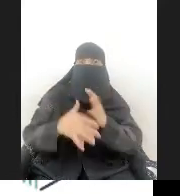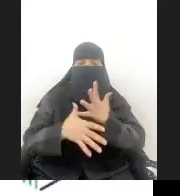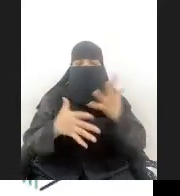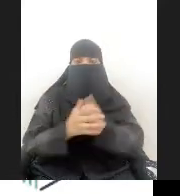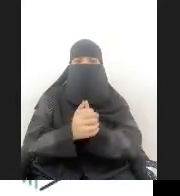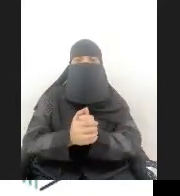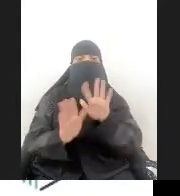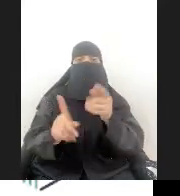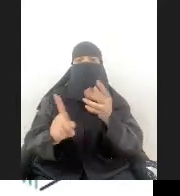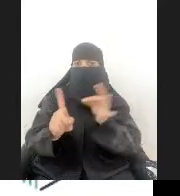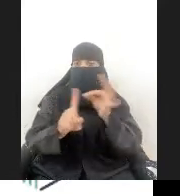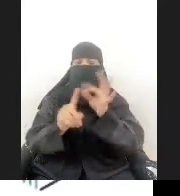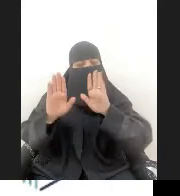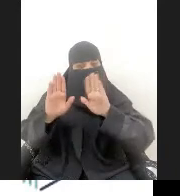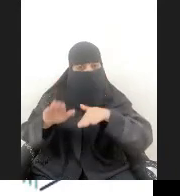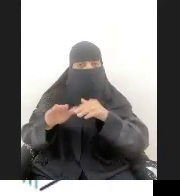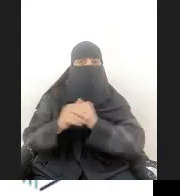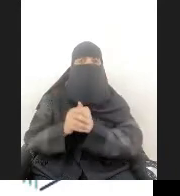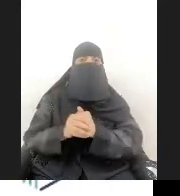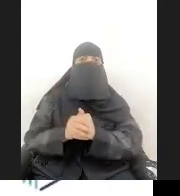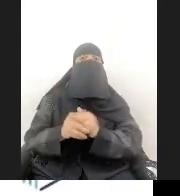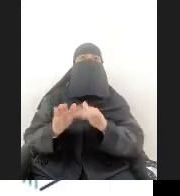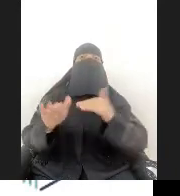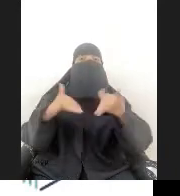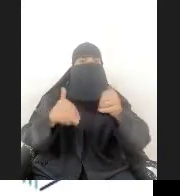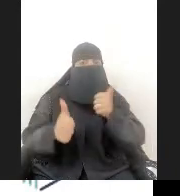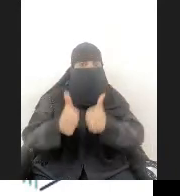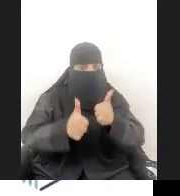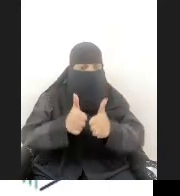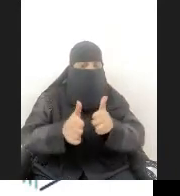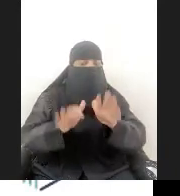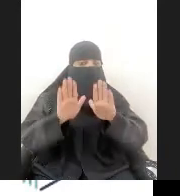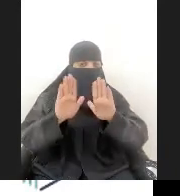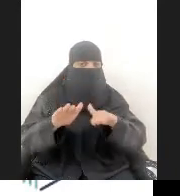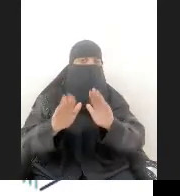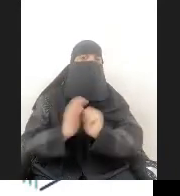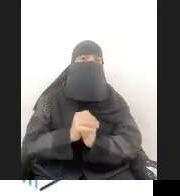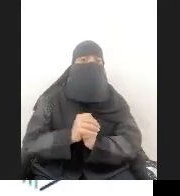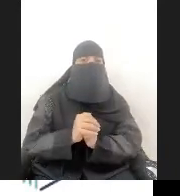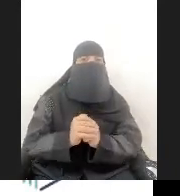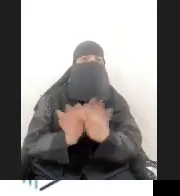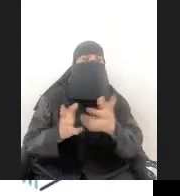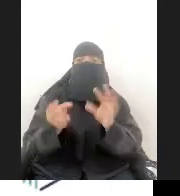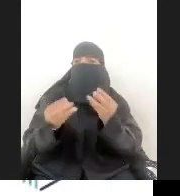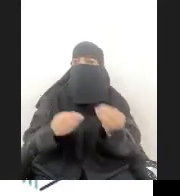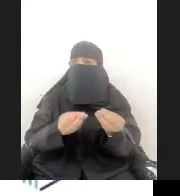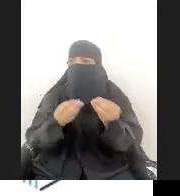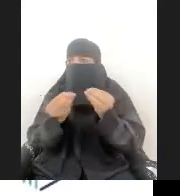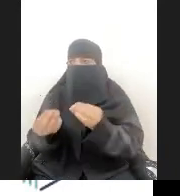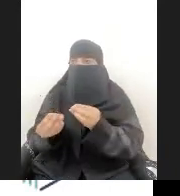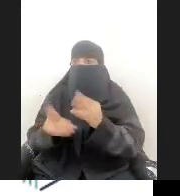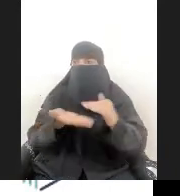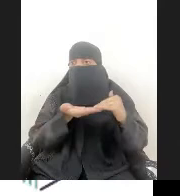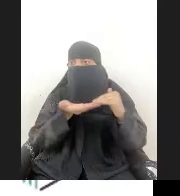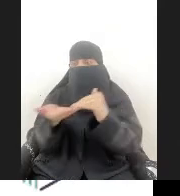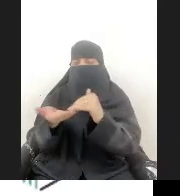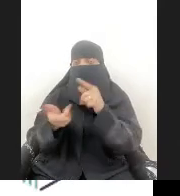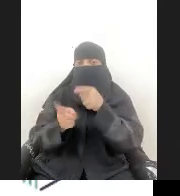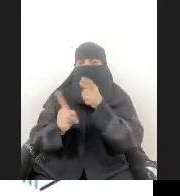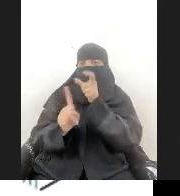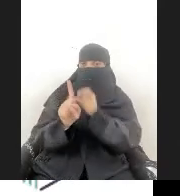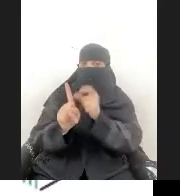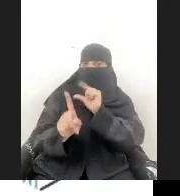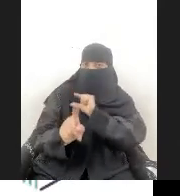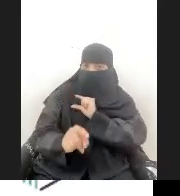موجود محدد، وكذلك طريقة التقييم محددة. إذا ما هو النشاط الذي سيساعد الطالب على